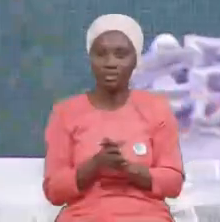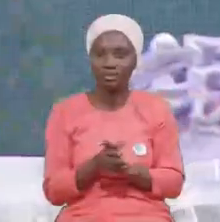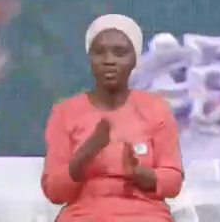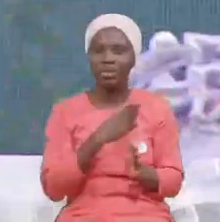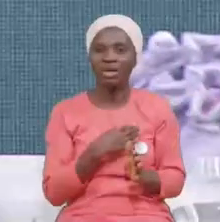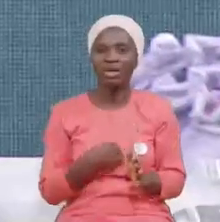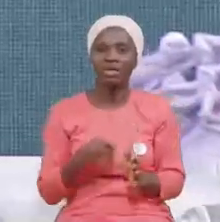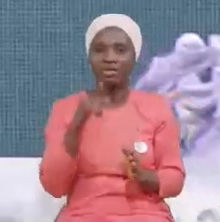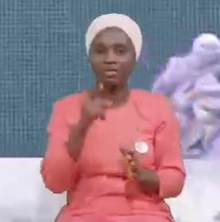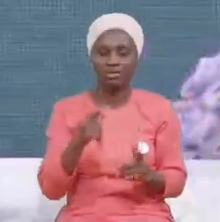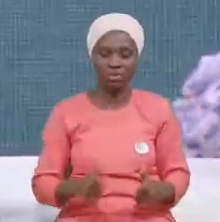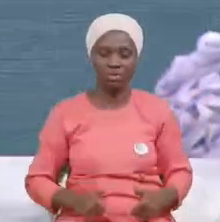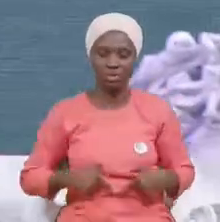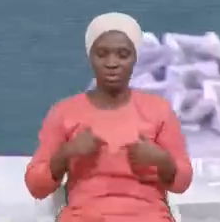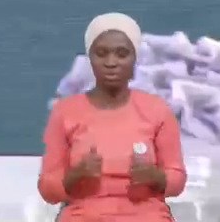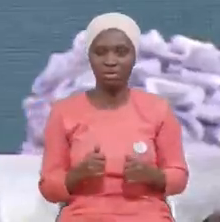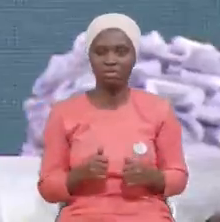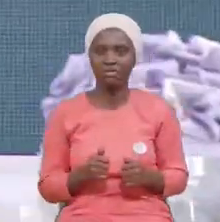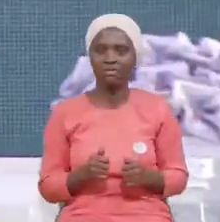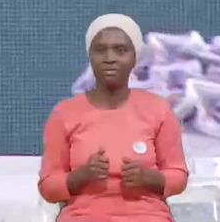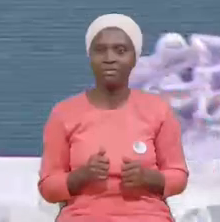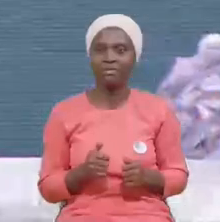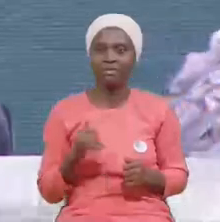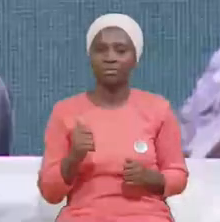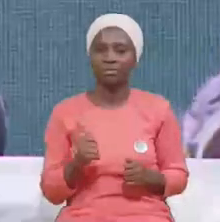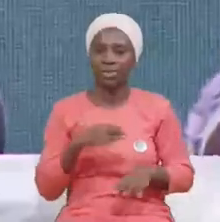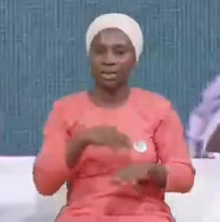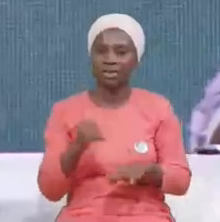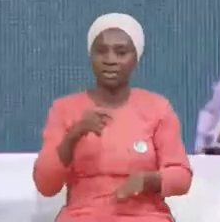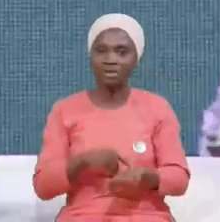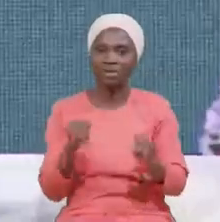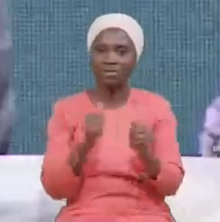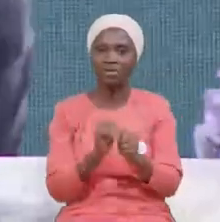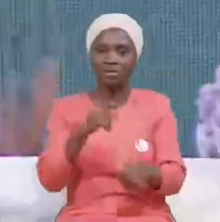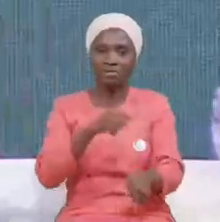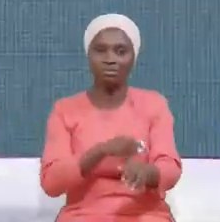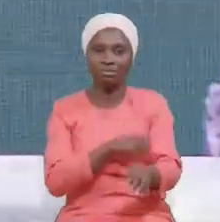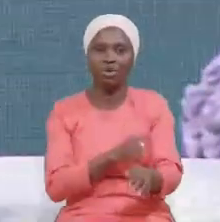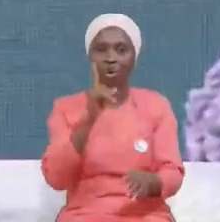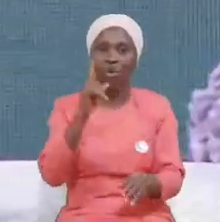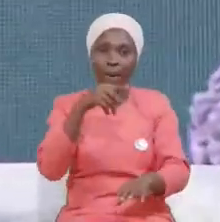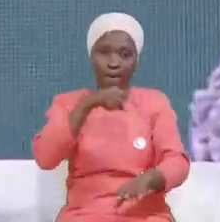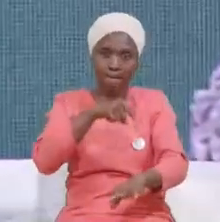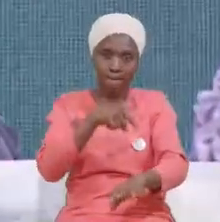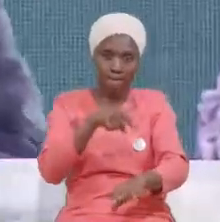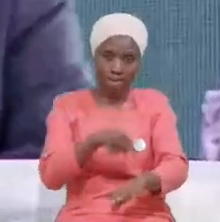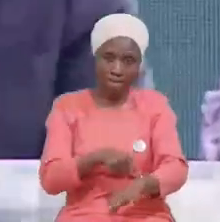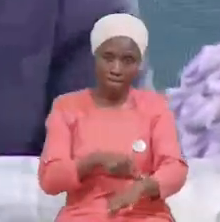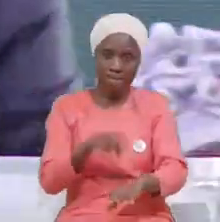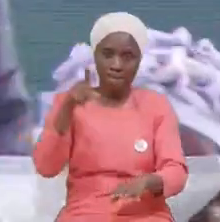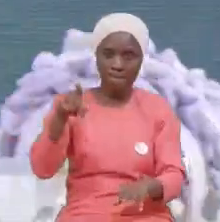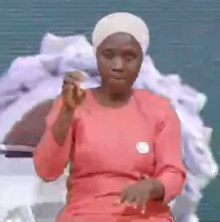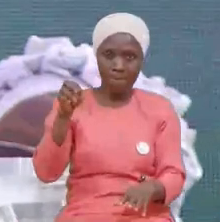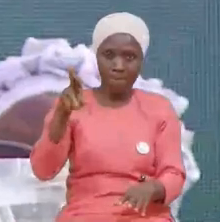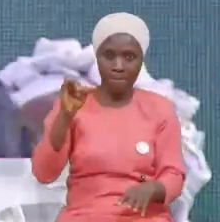Donc nous devons faire attention et veiller sur ces épines. Vous devez donc veiller sur ces épines à